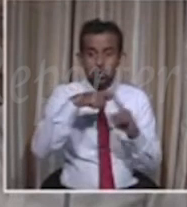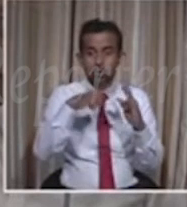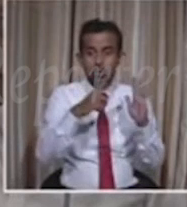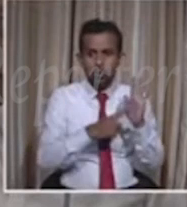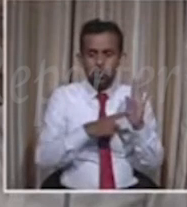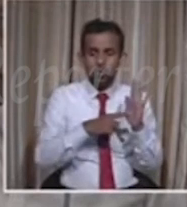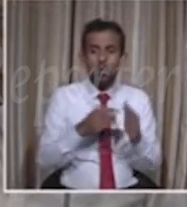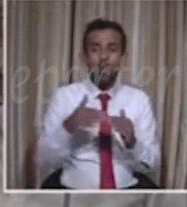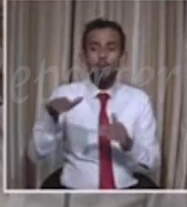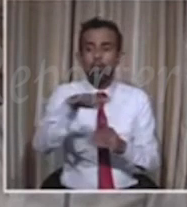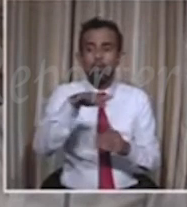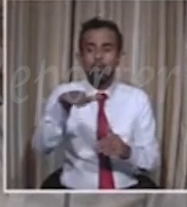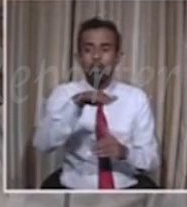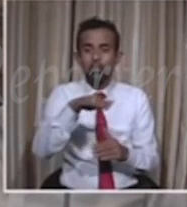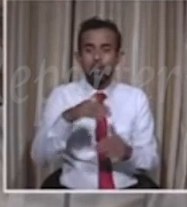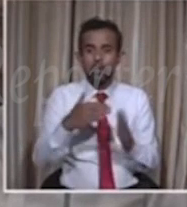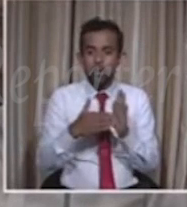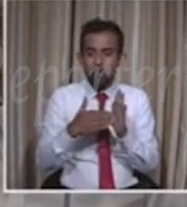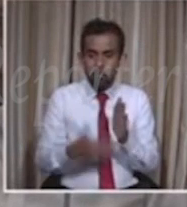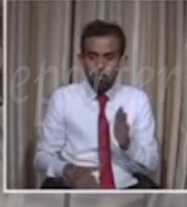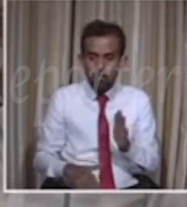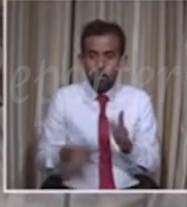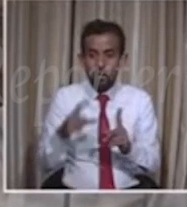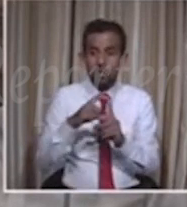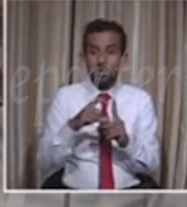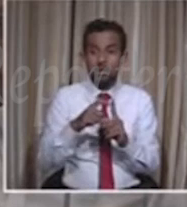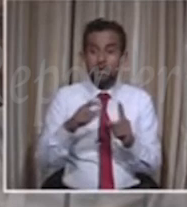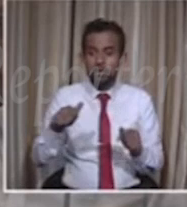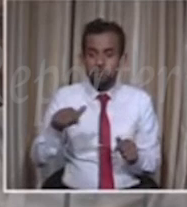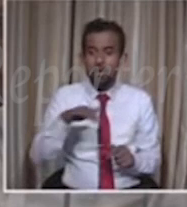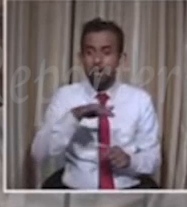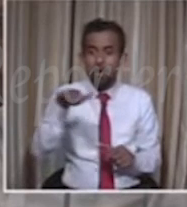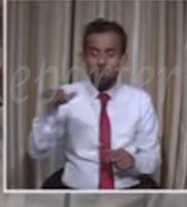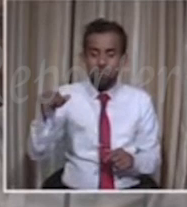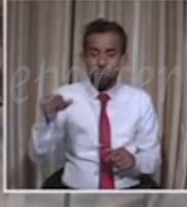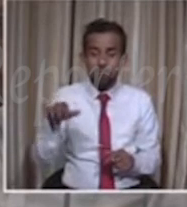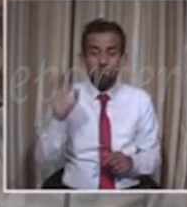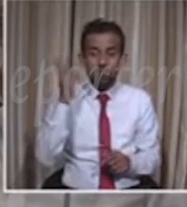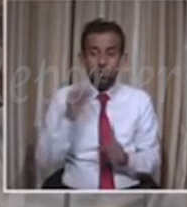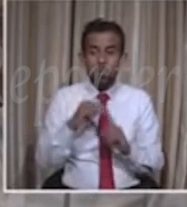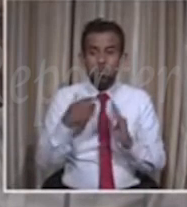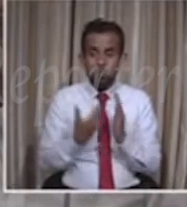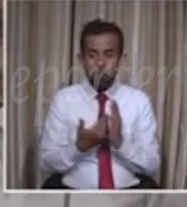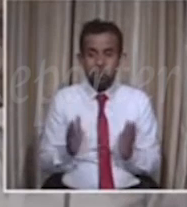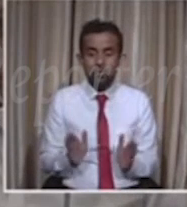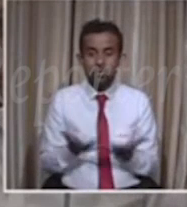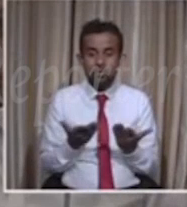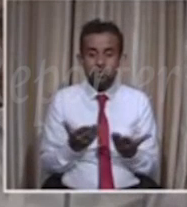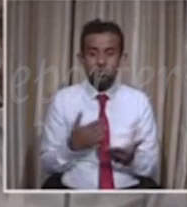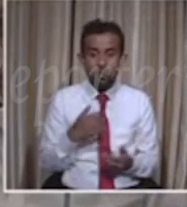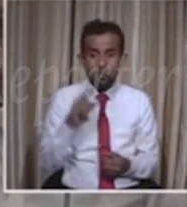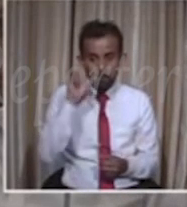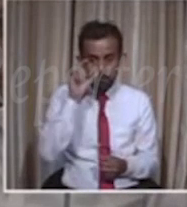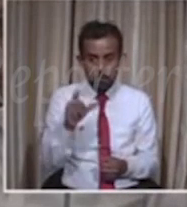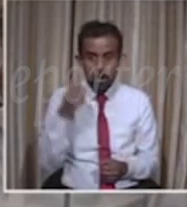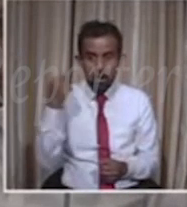හිතන්නේ හැමතැනම මොරටුව දෙහිවල හැමතැනම තියෙනවා. ඒ ගැන විශේෂ වැඩසටහනක් ගේන්න. ඒකයි මම බලන්නේ